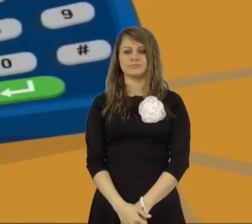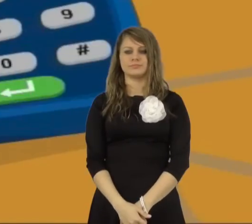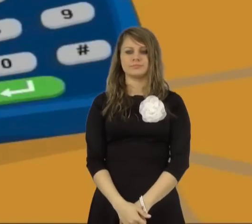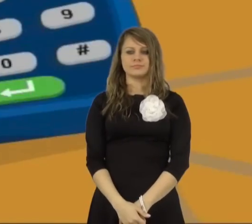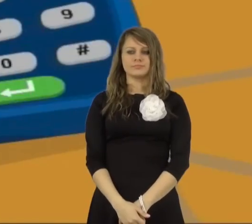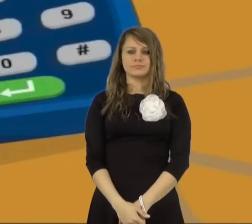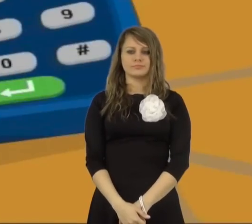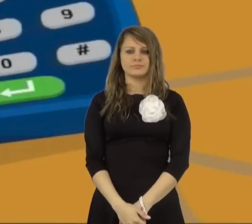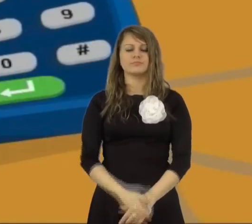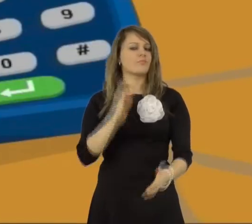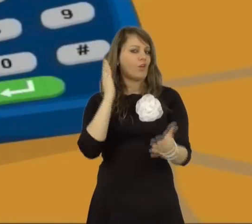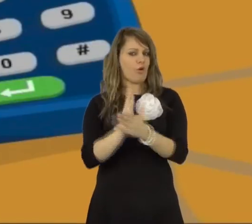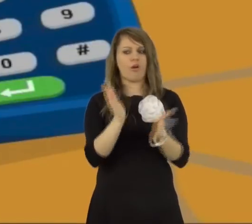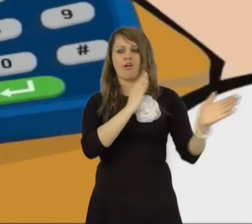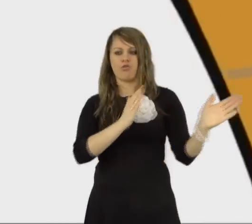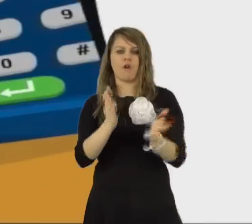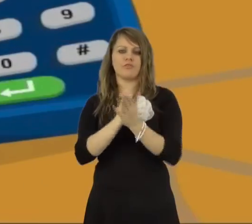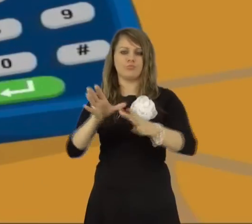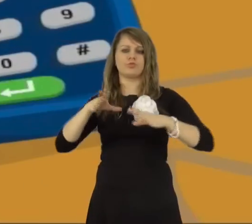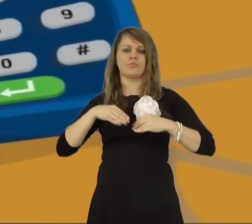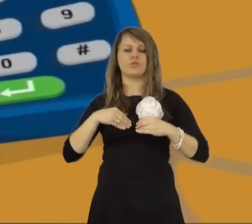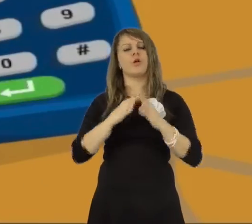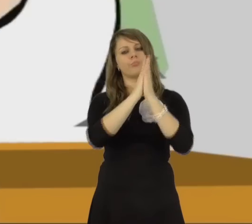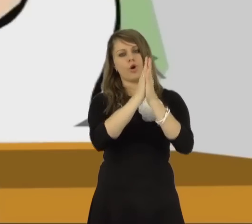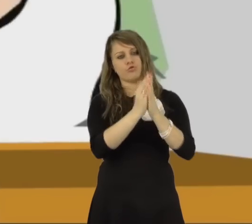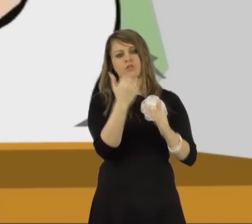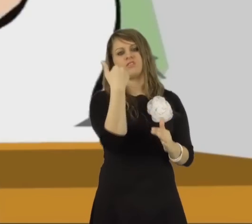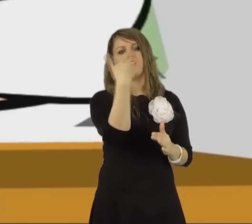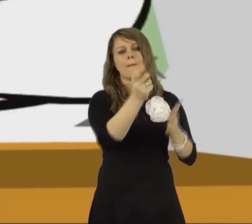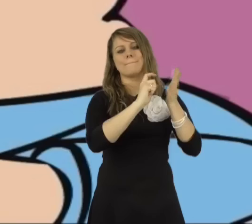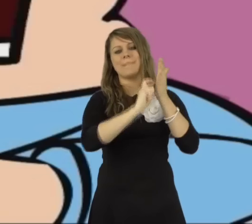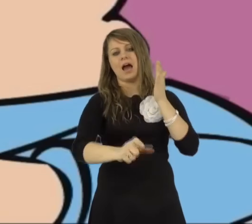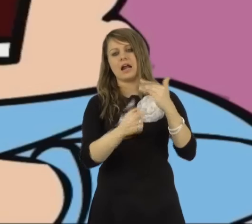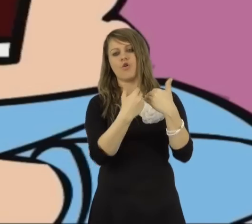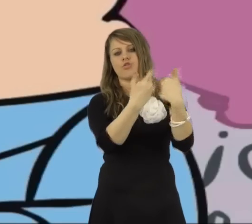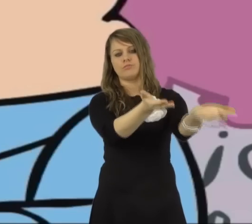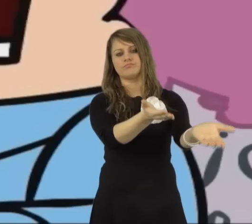Dziękuję. Transakcja została autoryzowana. Proszę, oto pana pokwitowanie oraz